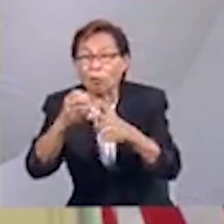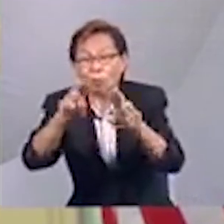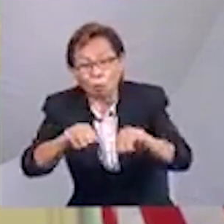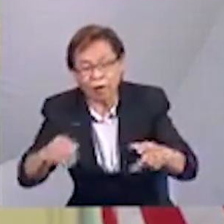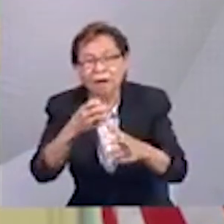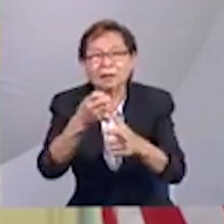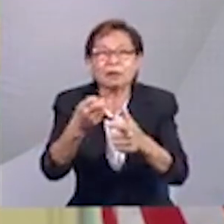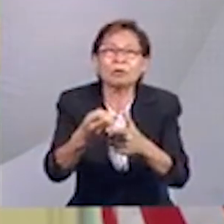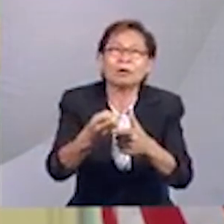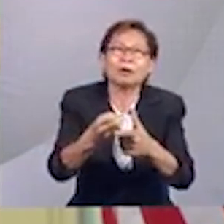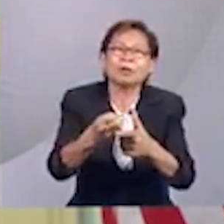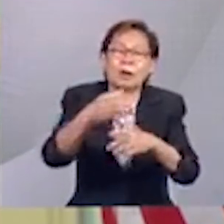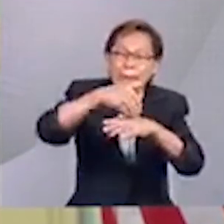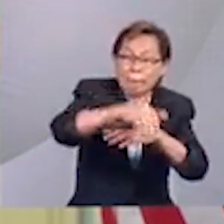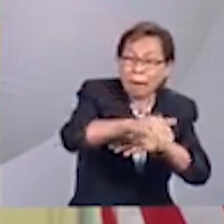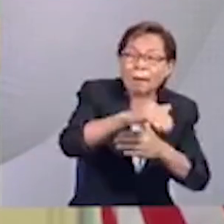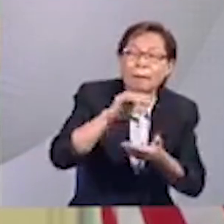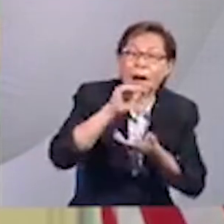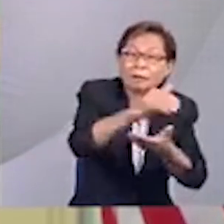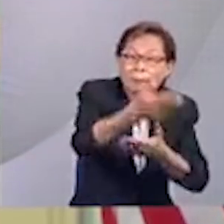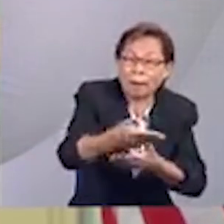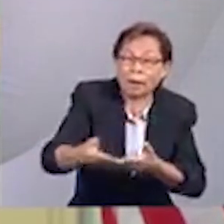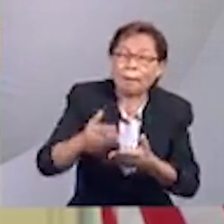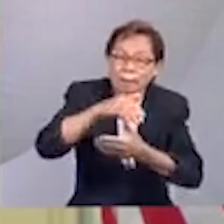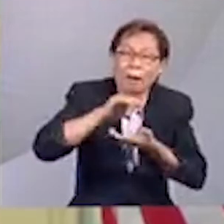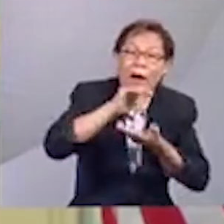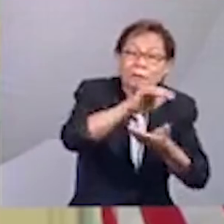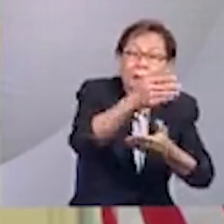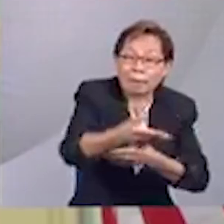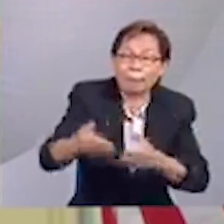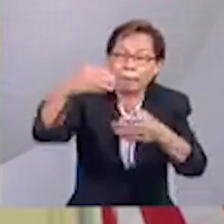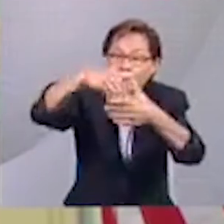kadang-kadang supplier atau pembekal yang ingin membekalkan sesuatu